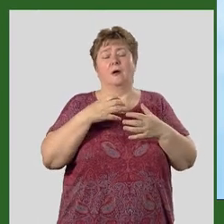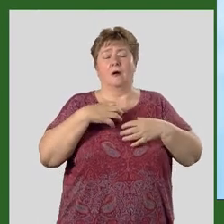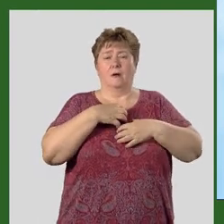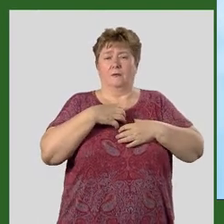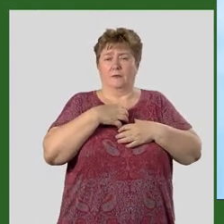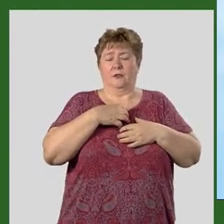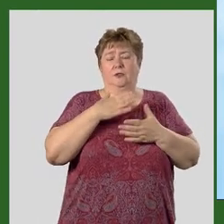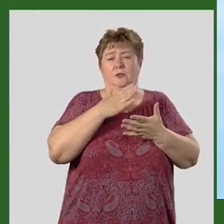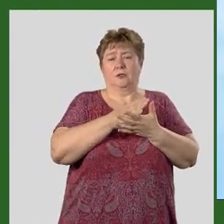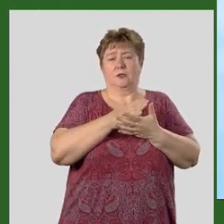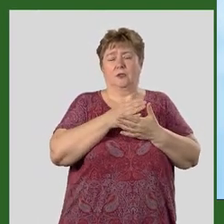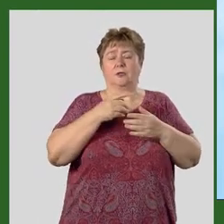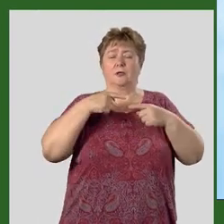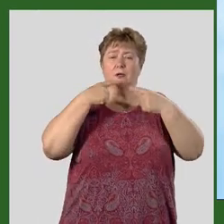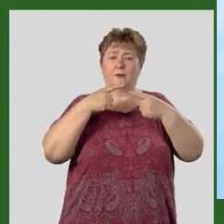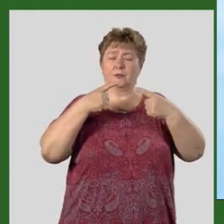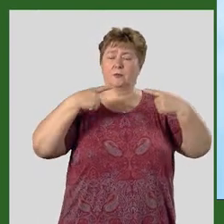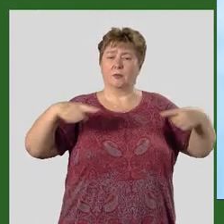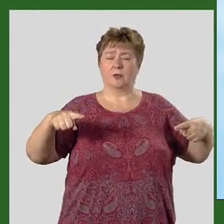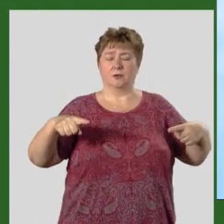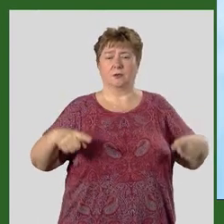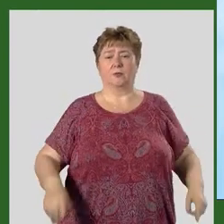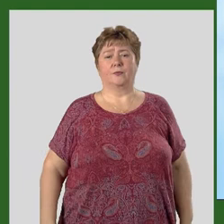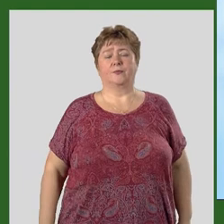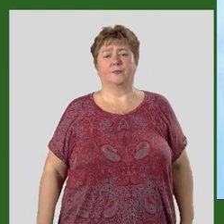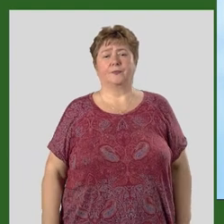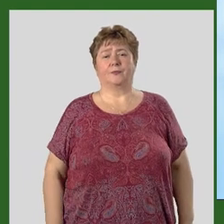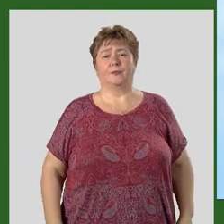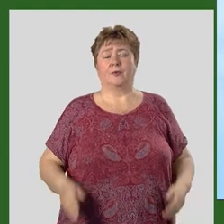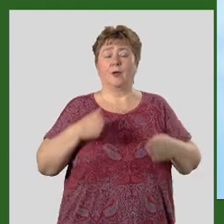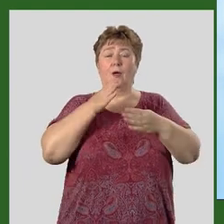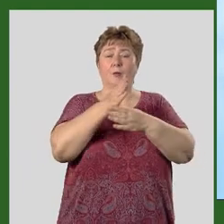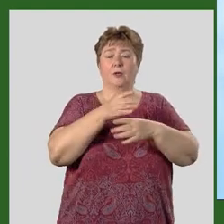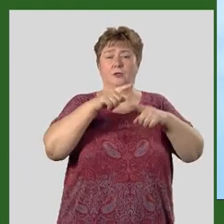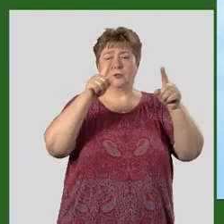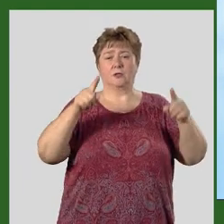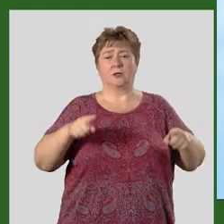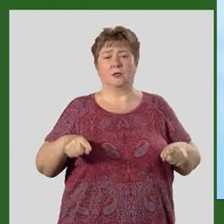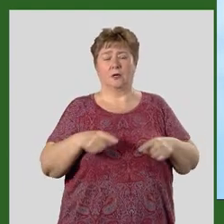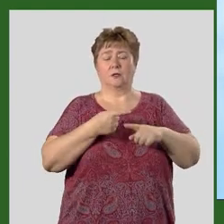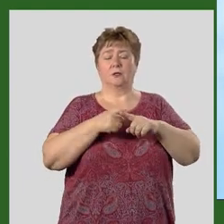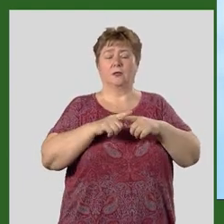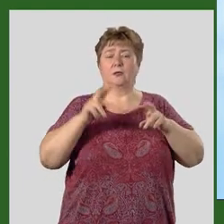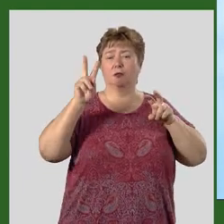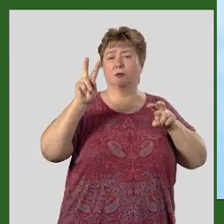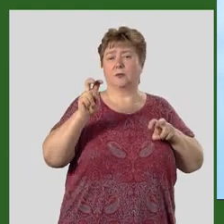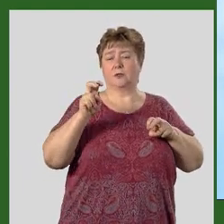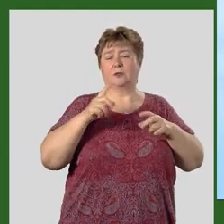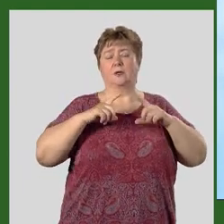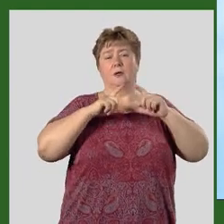особое значение и трактуется по-разному. Политическая карта это